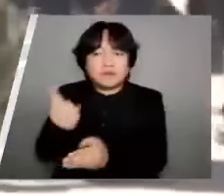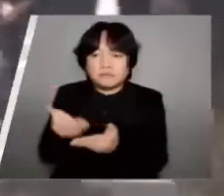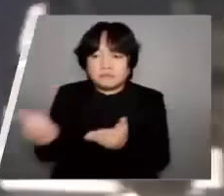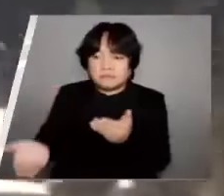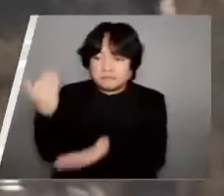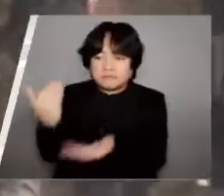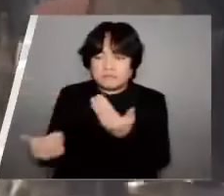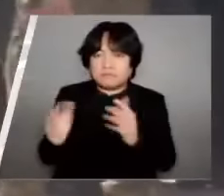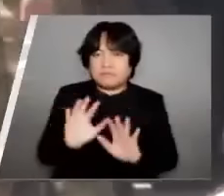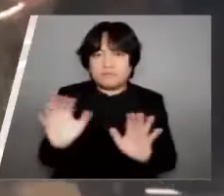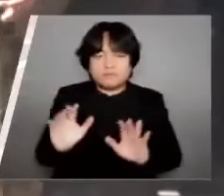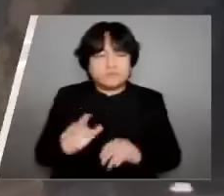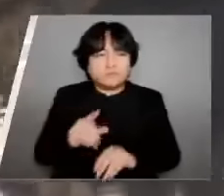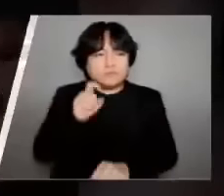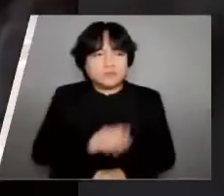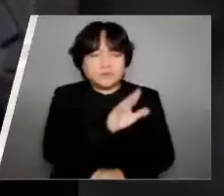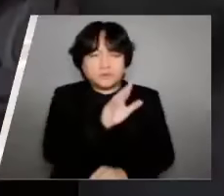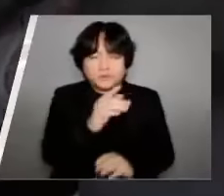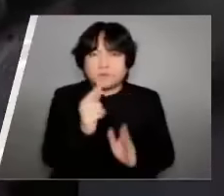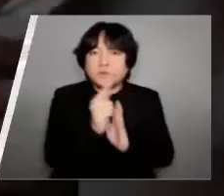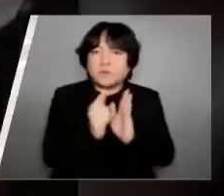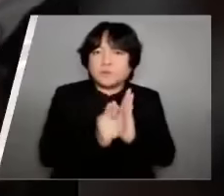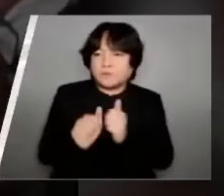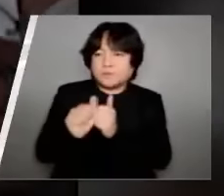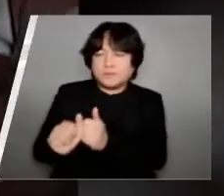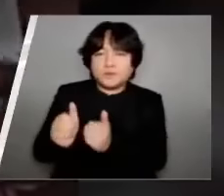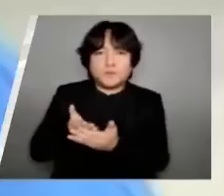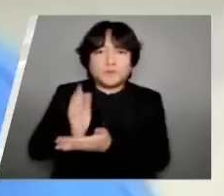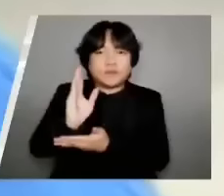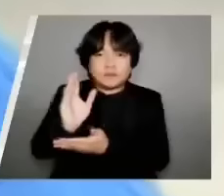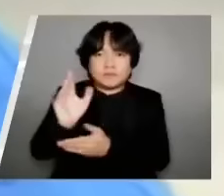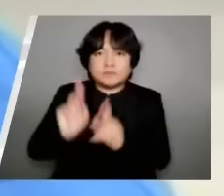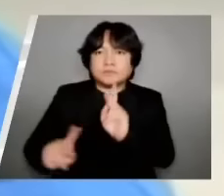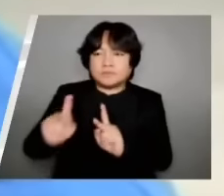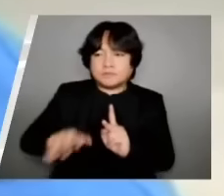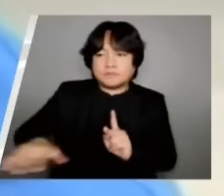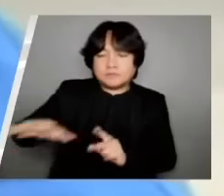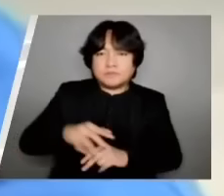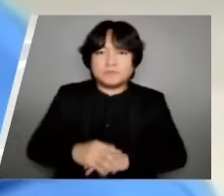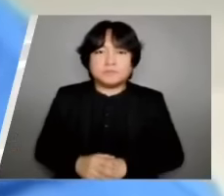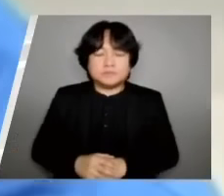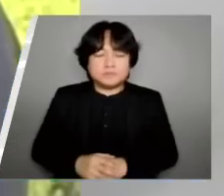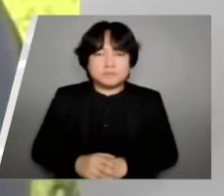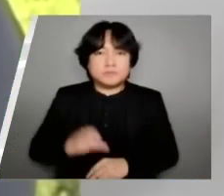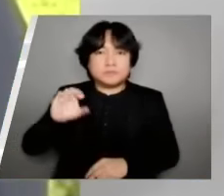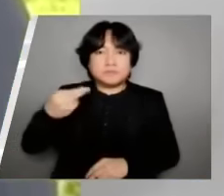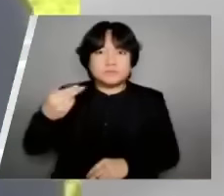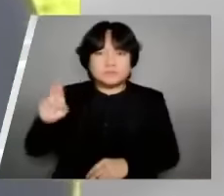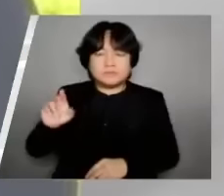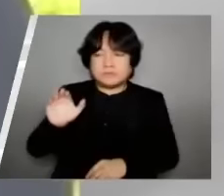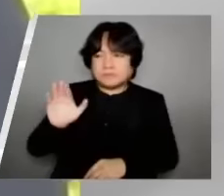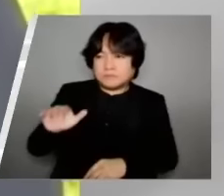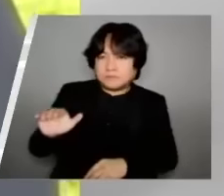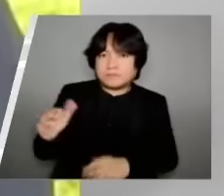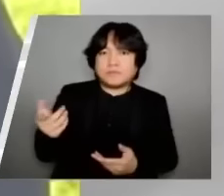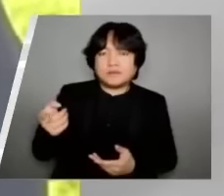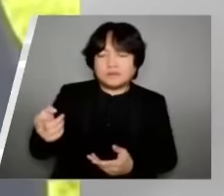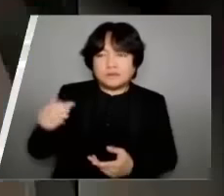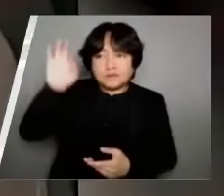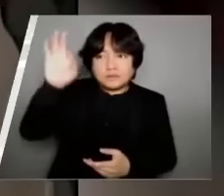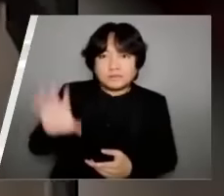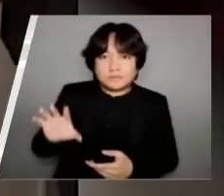prinsipyo ng mga karapatang pantao. Gayunman, hinikayat ng komisyon ang pastor na tuparin ang pahayag na haharapin niya ang anumang kaso